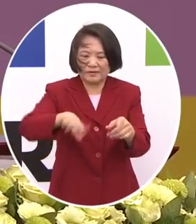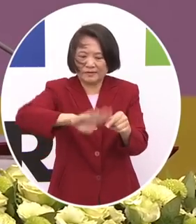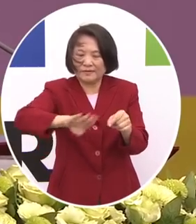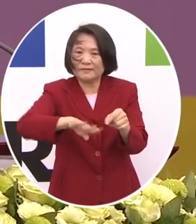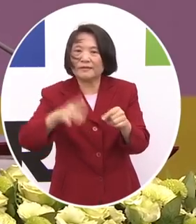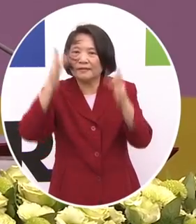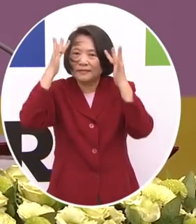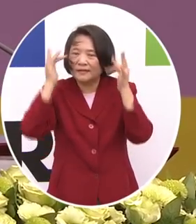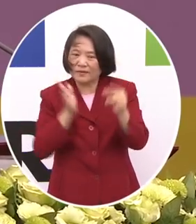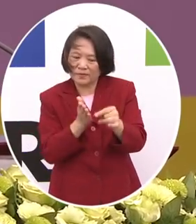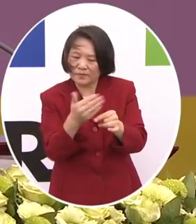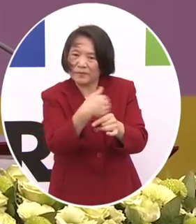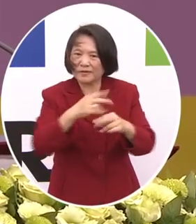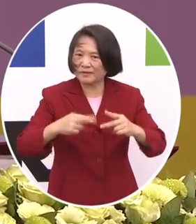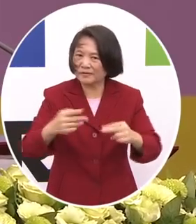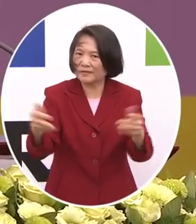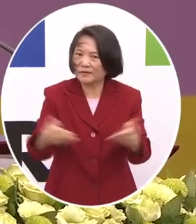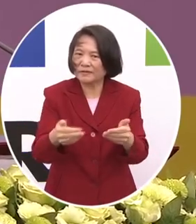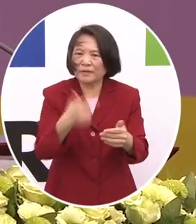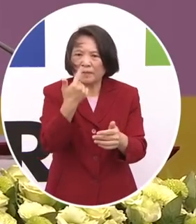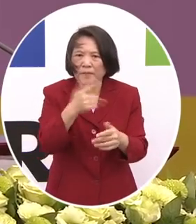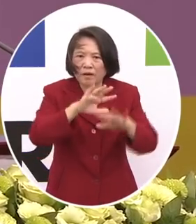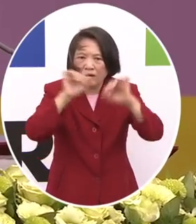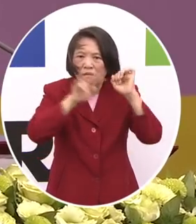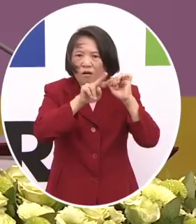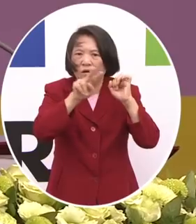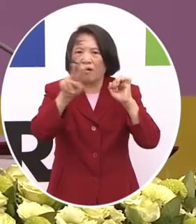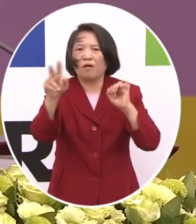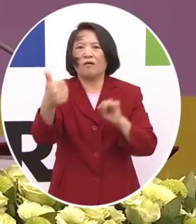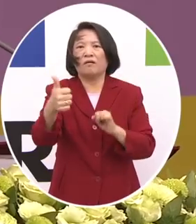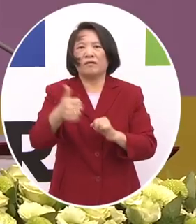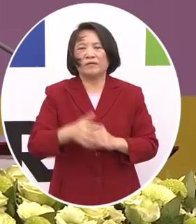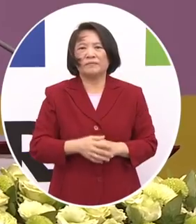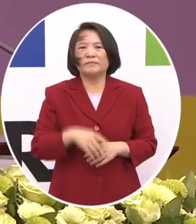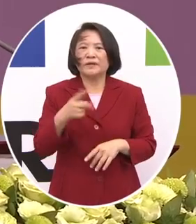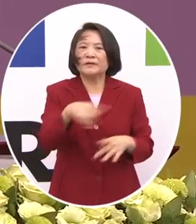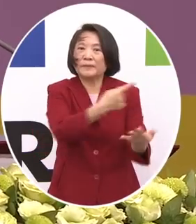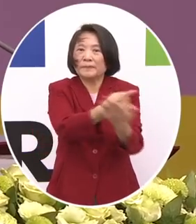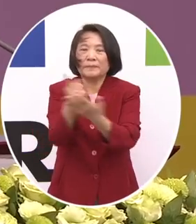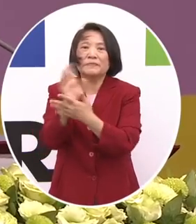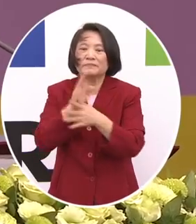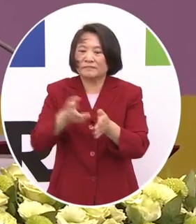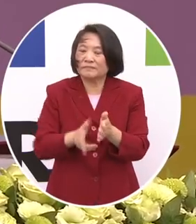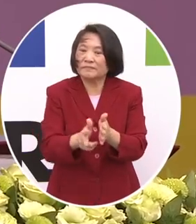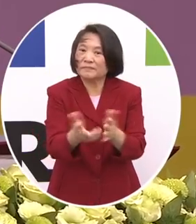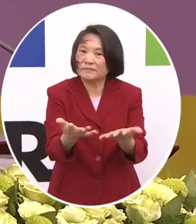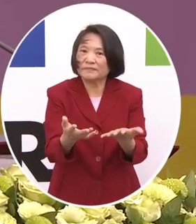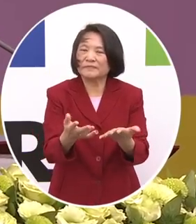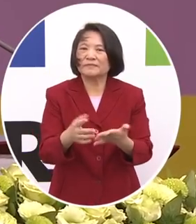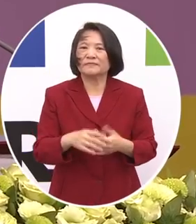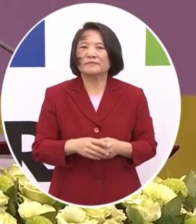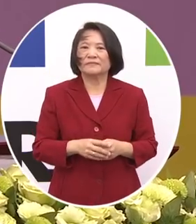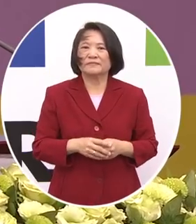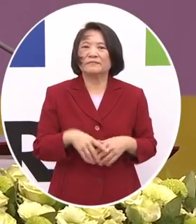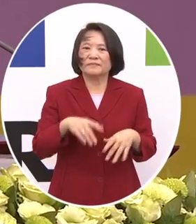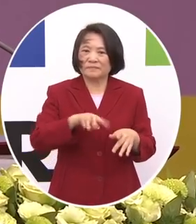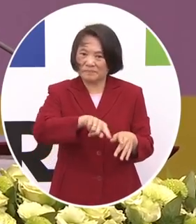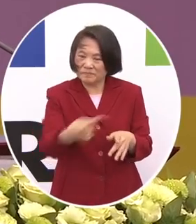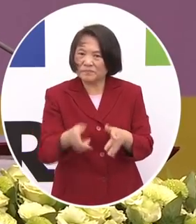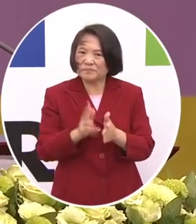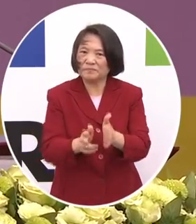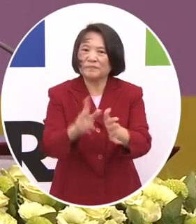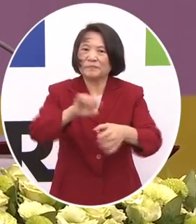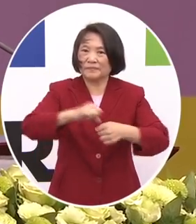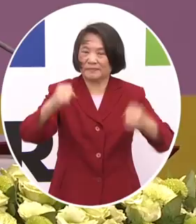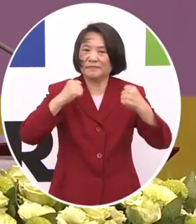善计划已经初步看到成果，大家所关心的轨道建设，我们也加紧努力强化进入